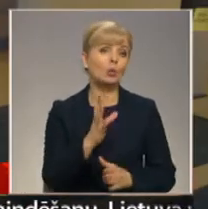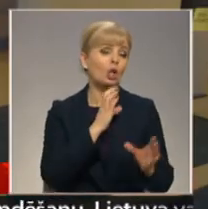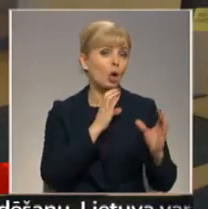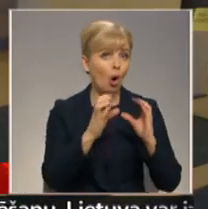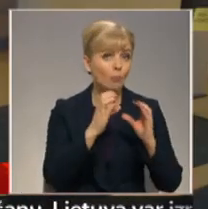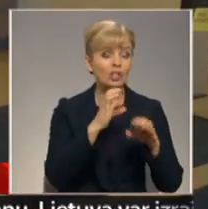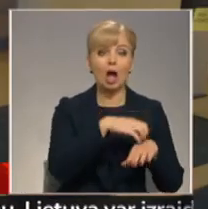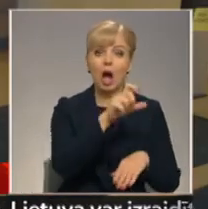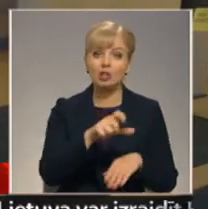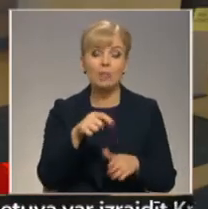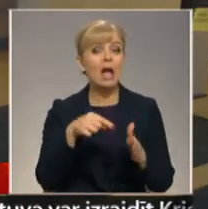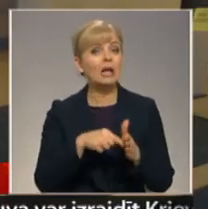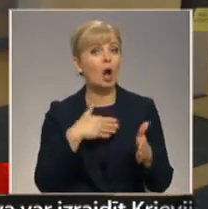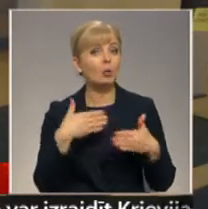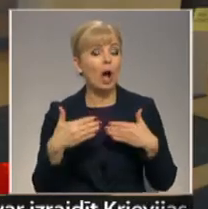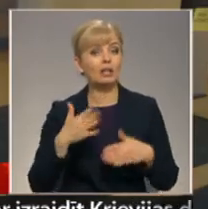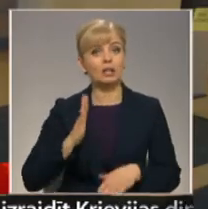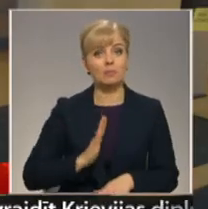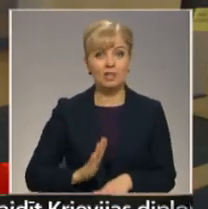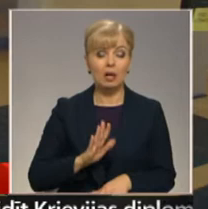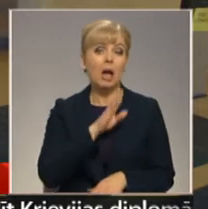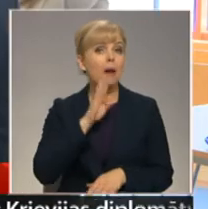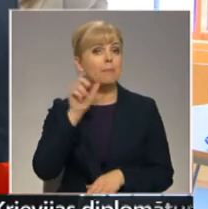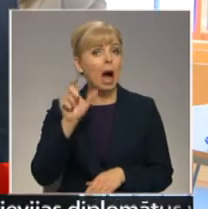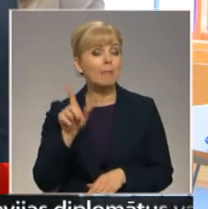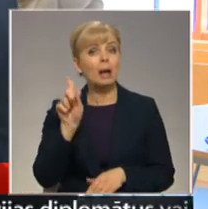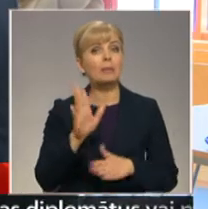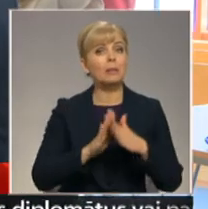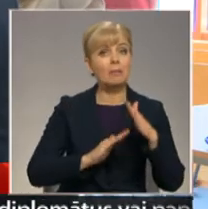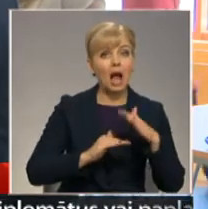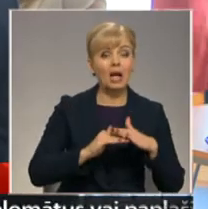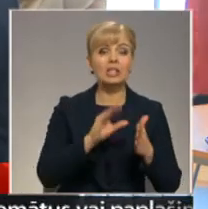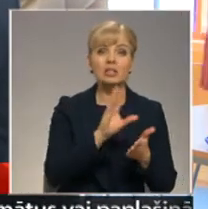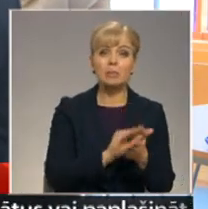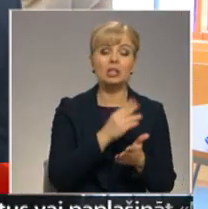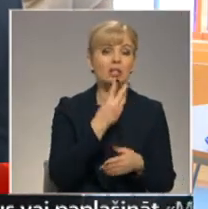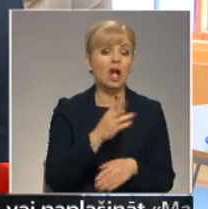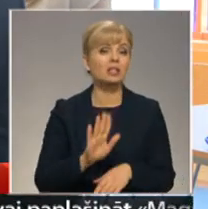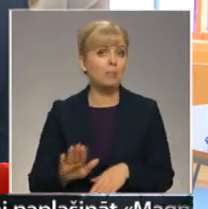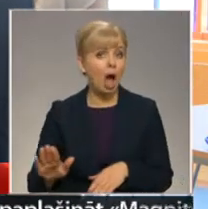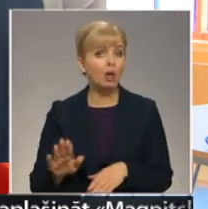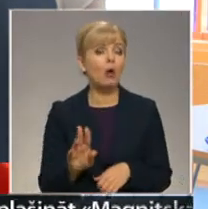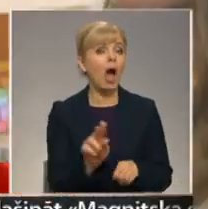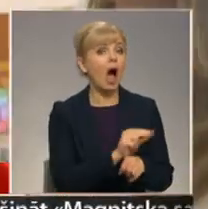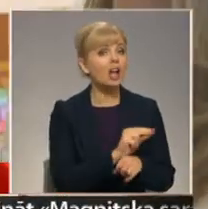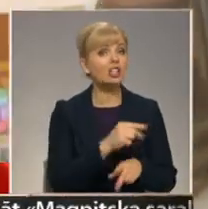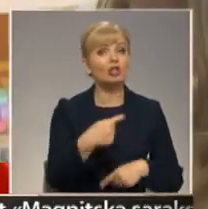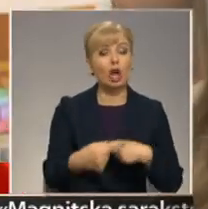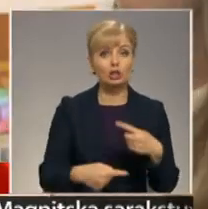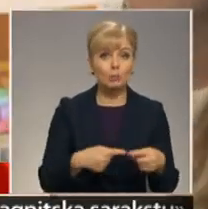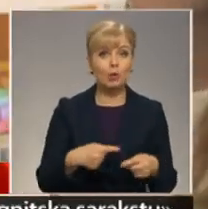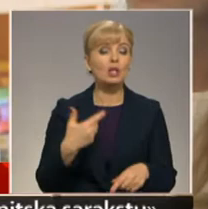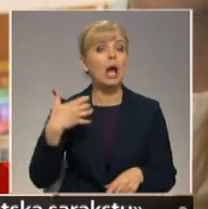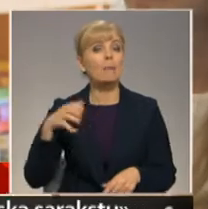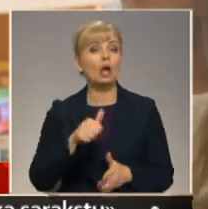ārstiem un kādu attieksmi sagaidīt. Mamām ir arī praktiska pieredze redzot bērna ārstēšanas procesu, tāpēc viņas kā